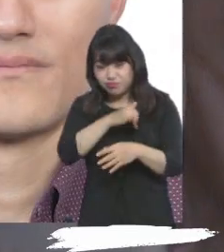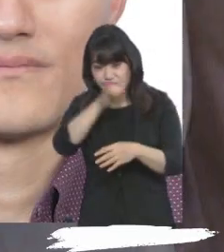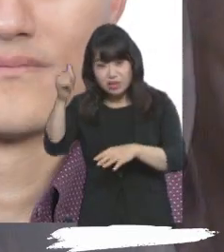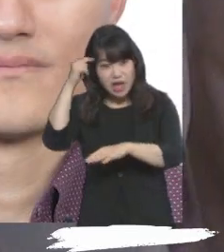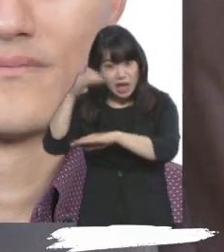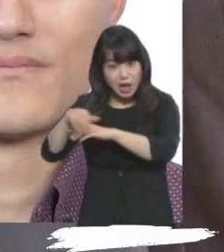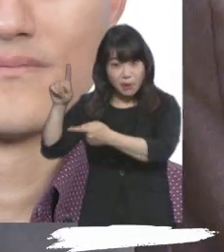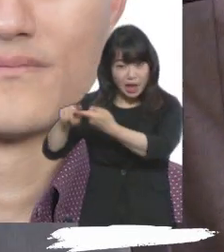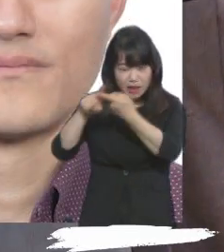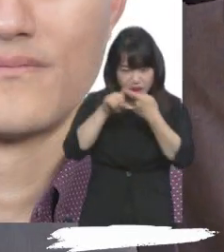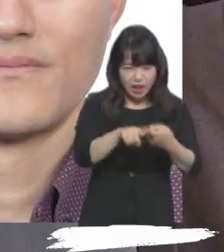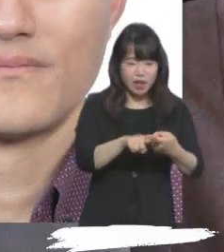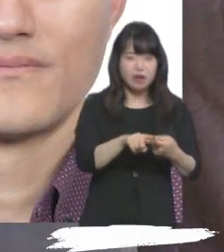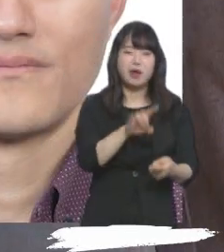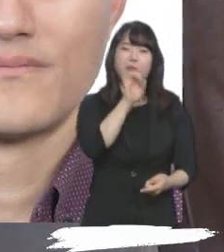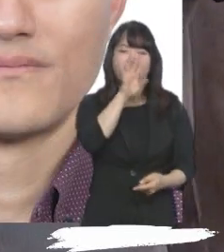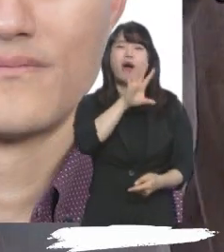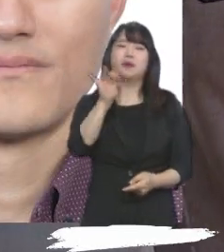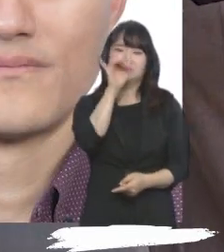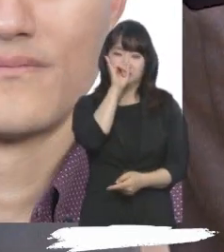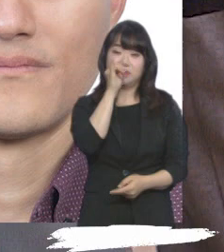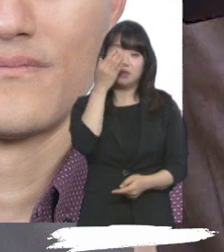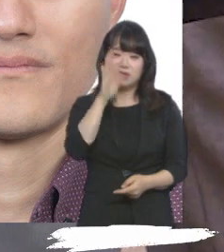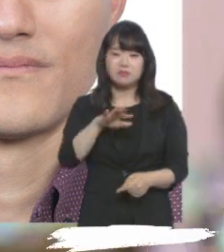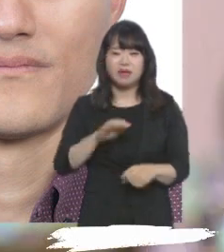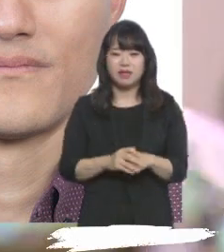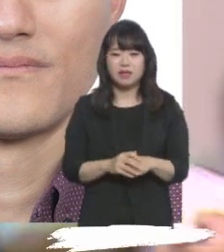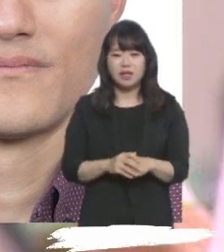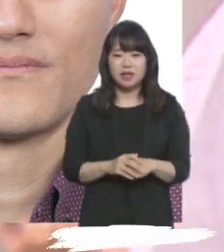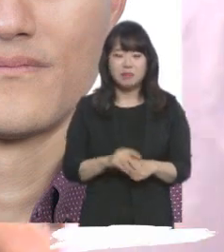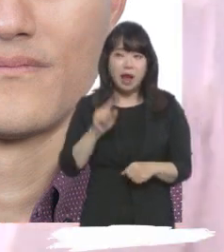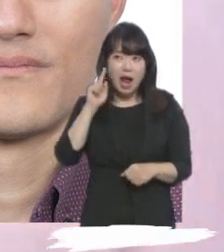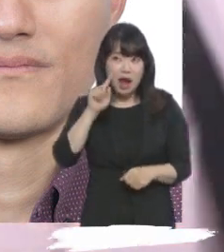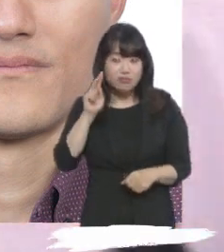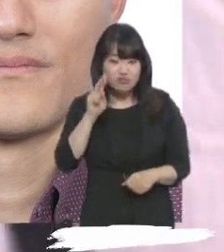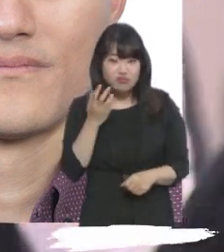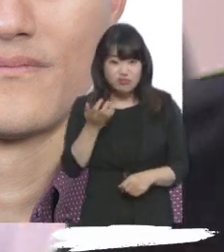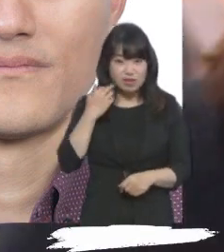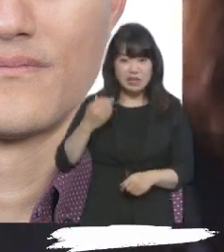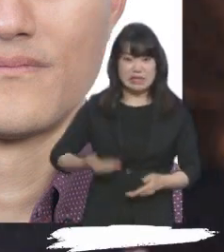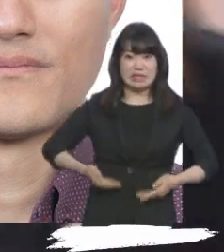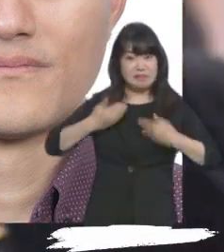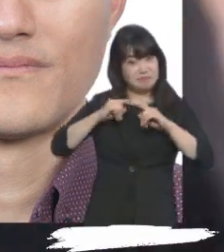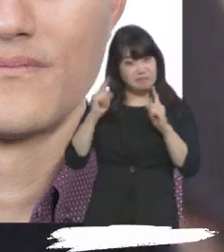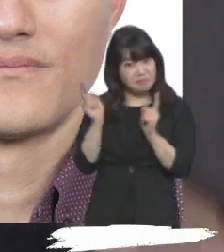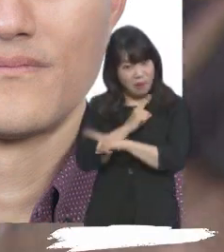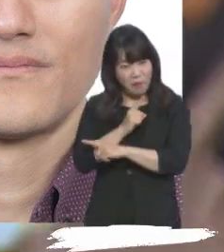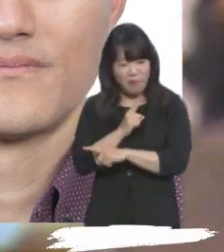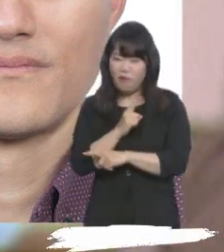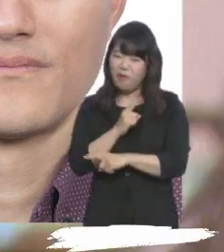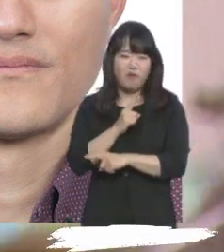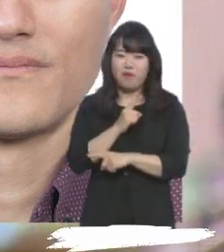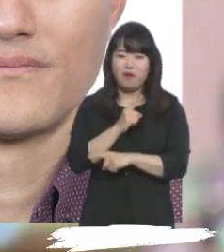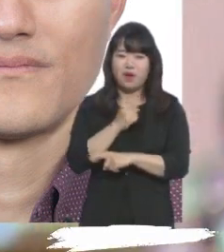계획서대로 물론 못할 수는 있지만 그것도 하루 이틀 전에 내용을 바꿔가지고 간다는 거.